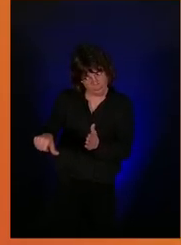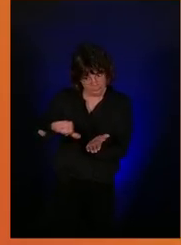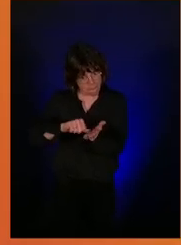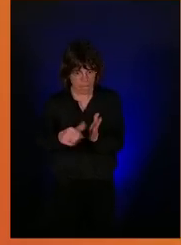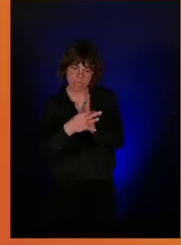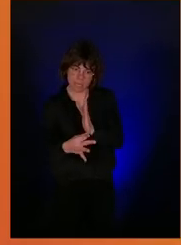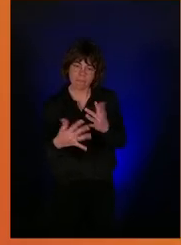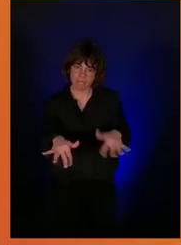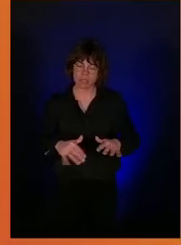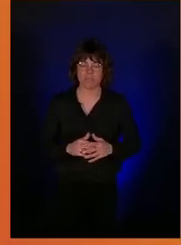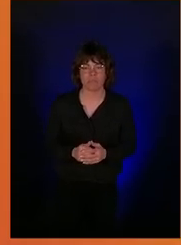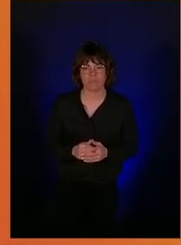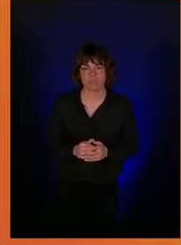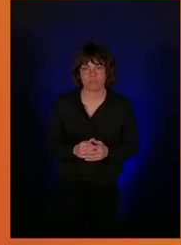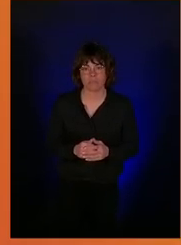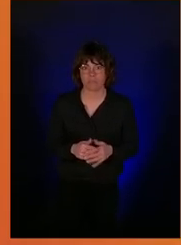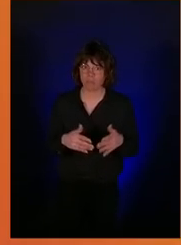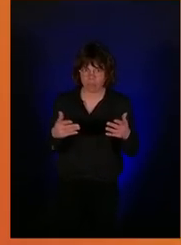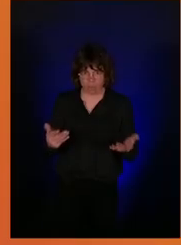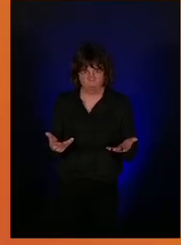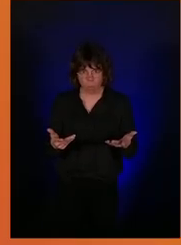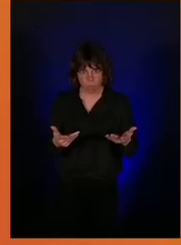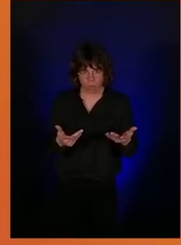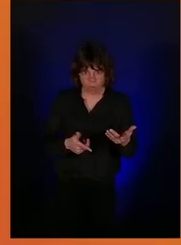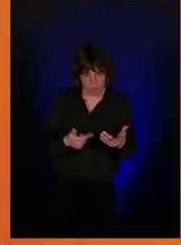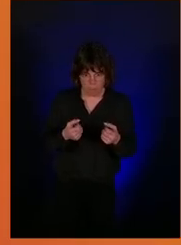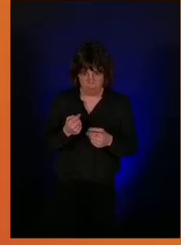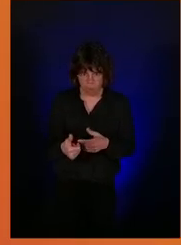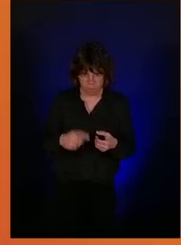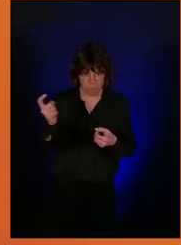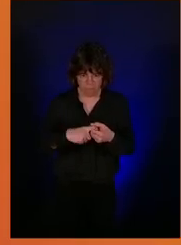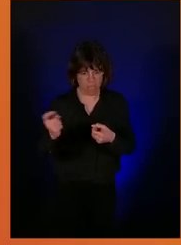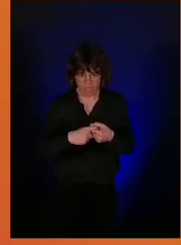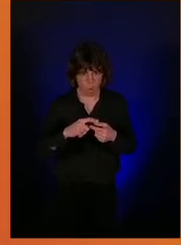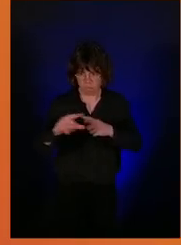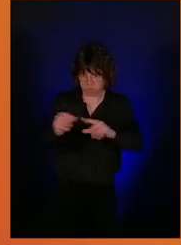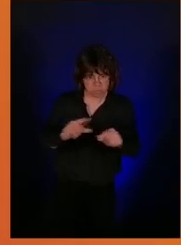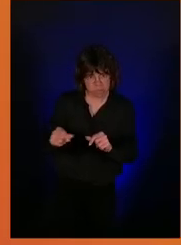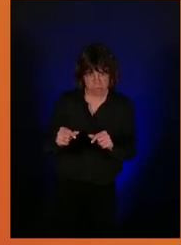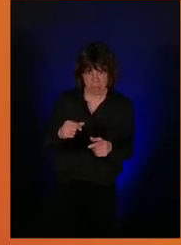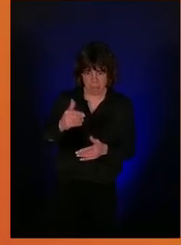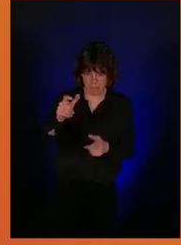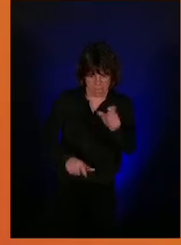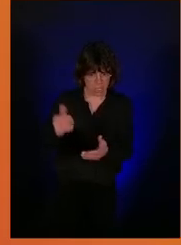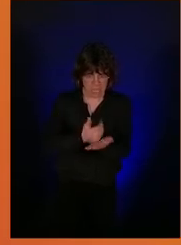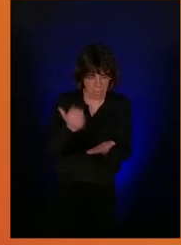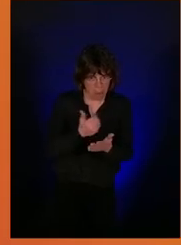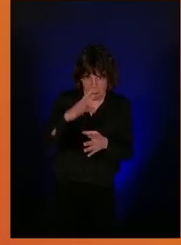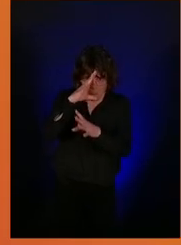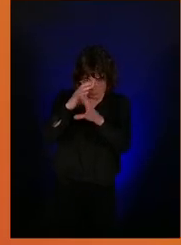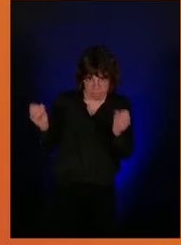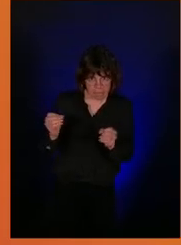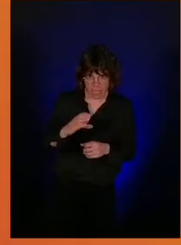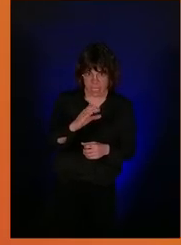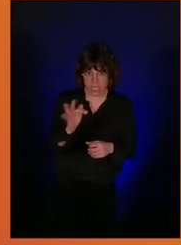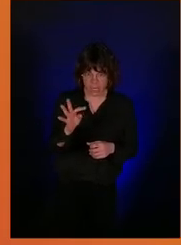cotisations. Il y a également trop de déserts syndicaux, avec des salariés qui ne connaissent pas la CGT, mais dans les secteurs où nous